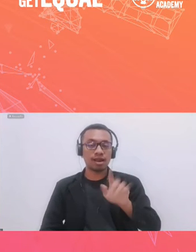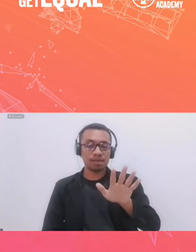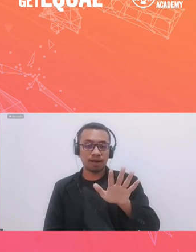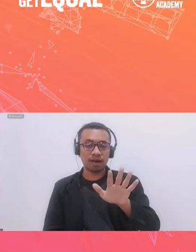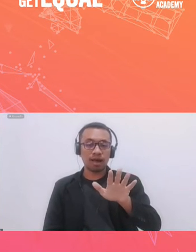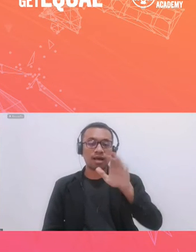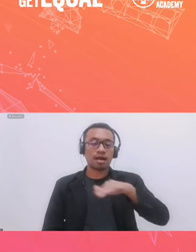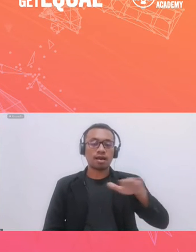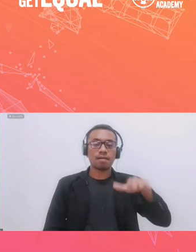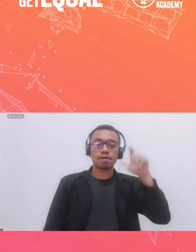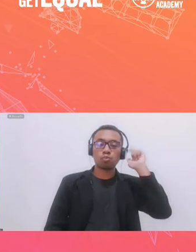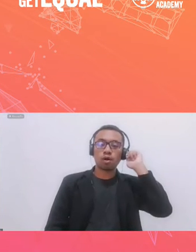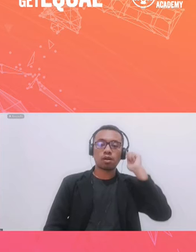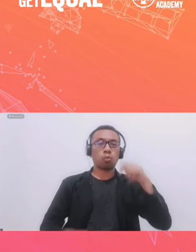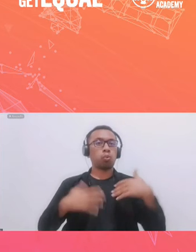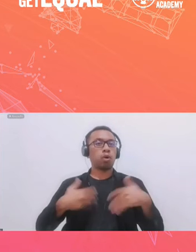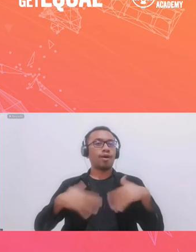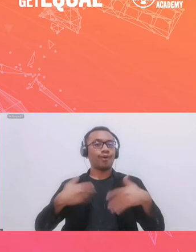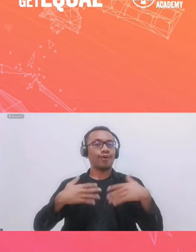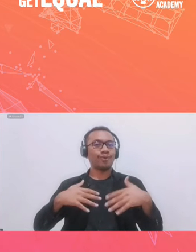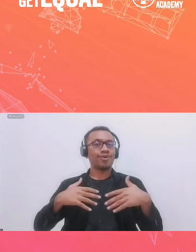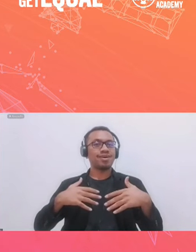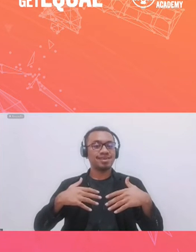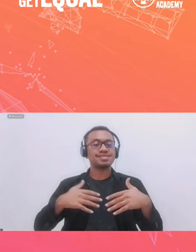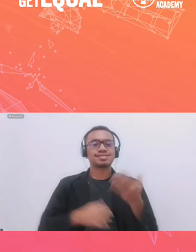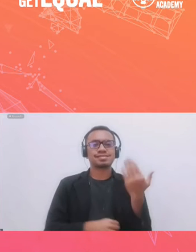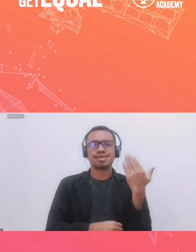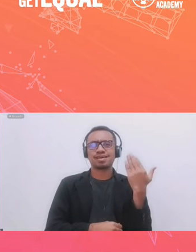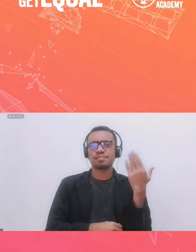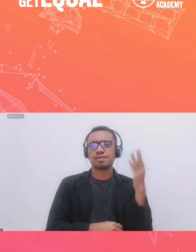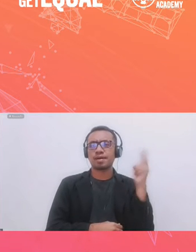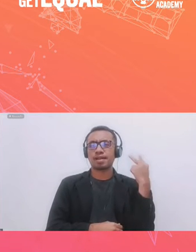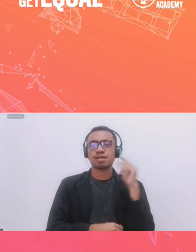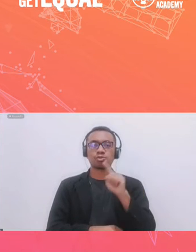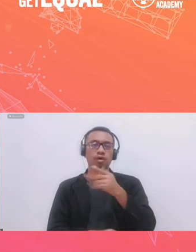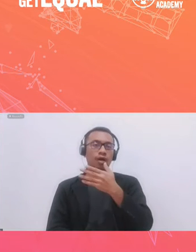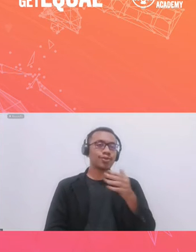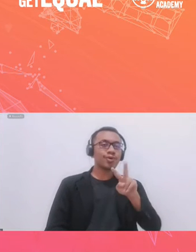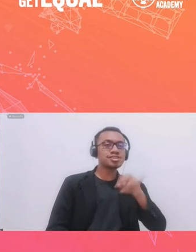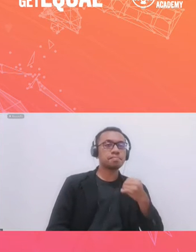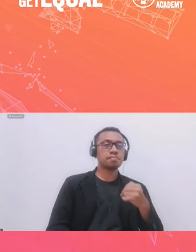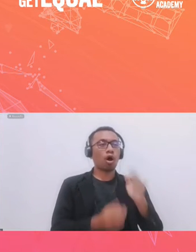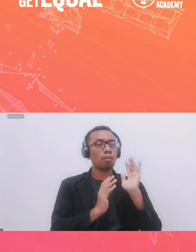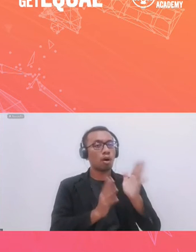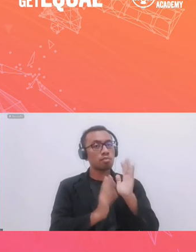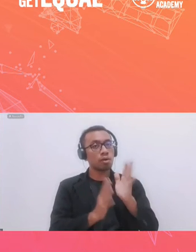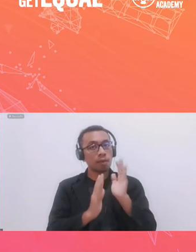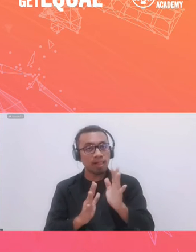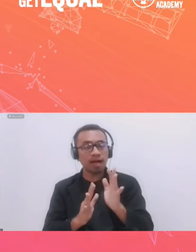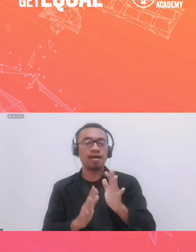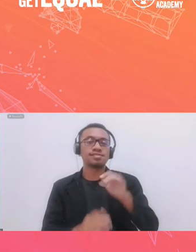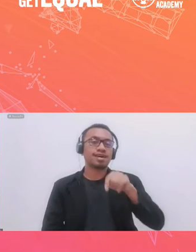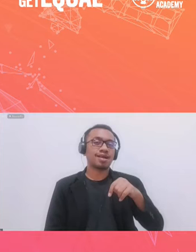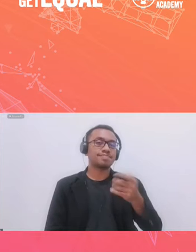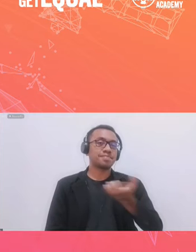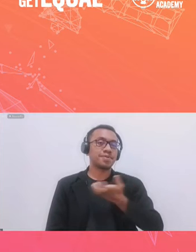mengambil alih ya dalam waktu kemarin 1-2 jam ngobrol-ngobrol dengan beberapa tokoh, dan kita mau dengarkan langsung nih